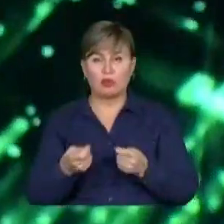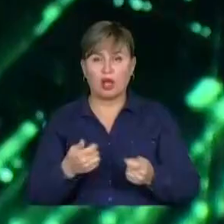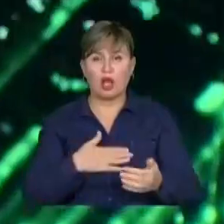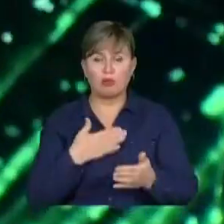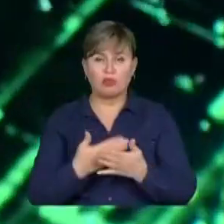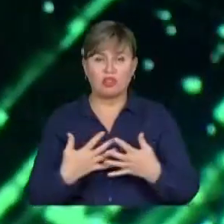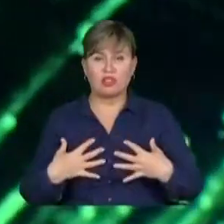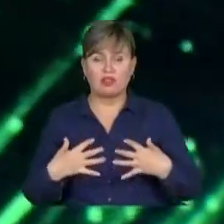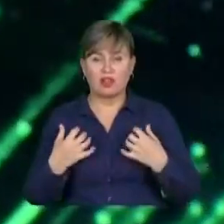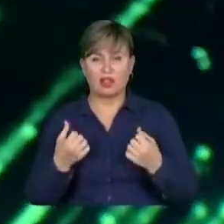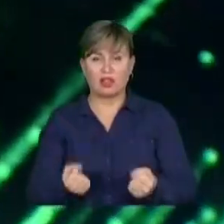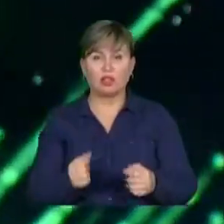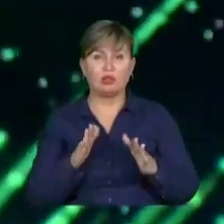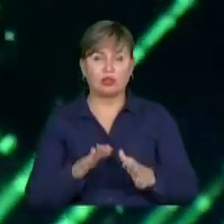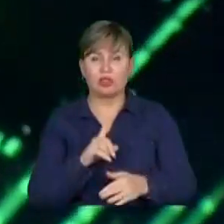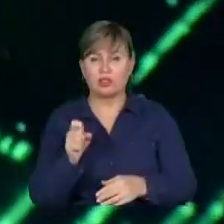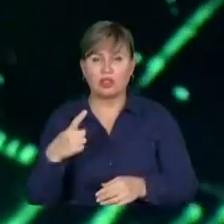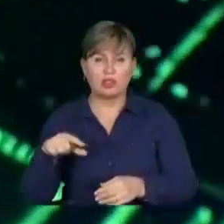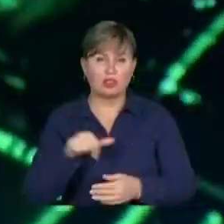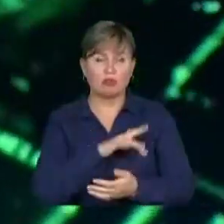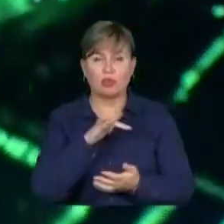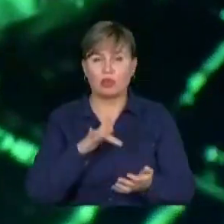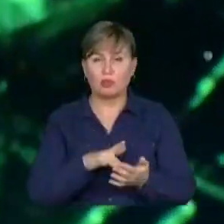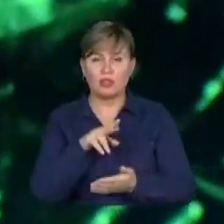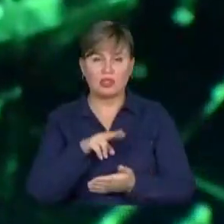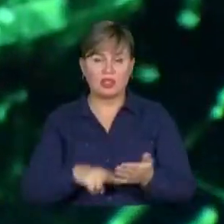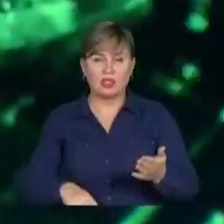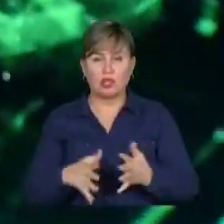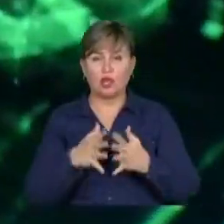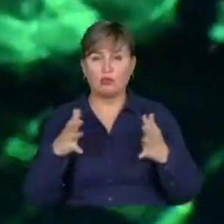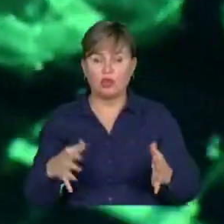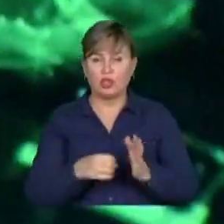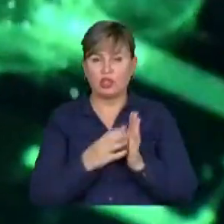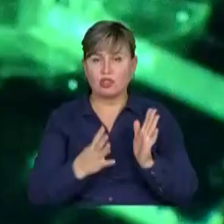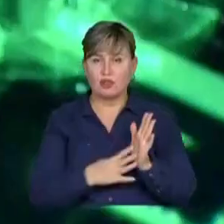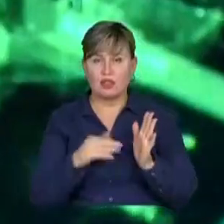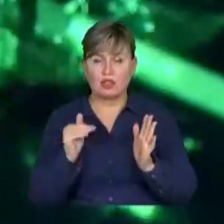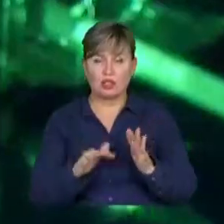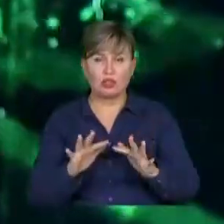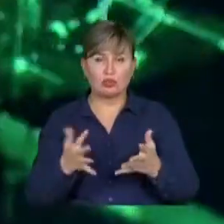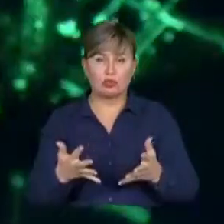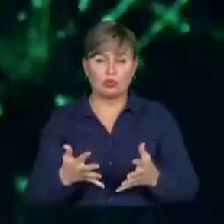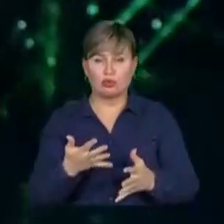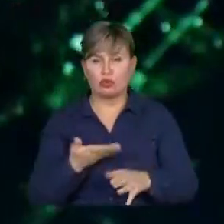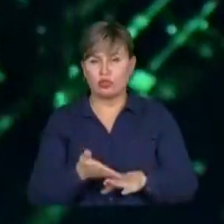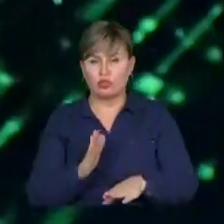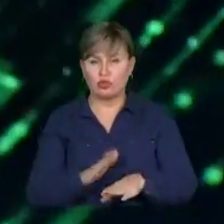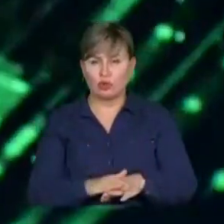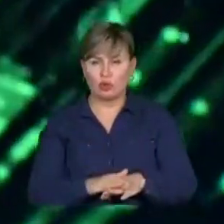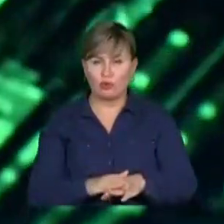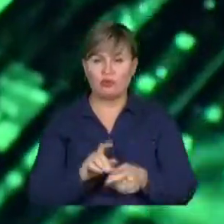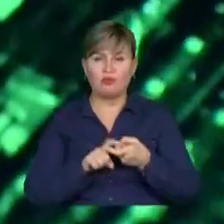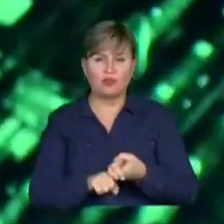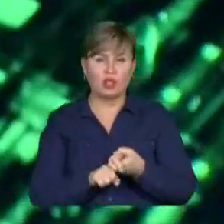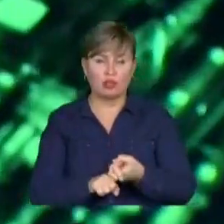общественного здравоохранения. Только за неделю в мегаполисе зарегистрировали больше 19 тысяч случаев острой респираторной